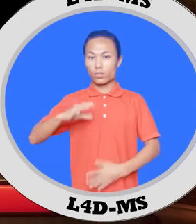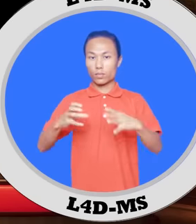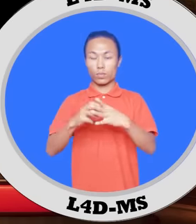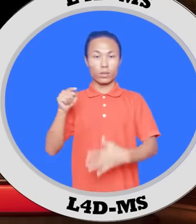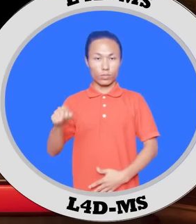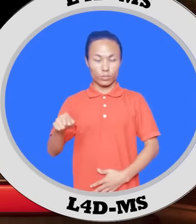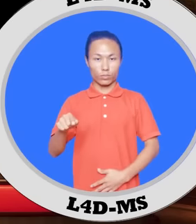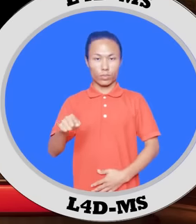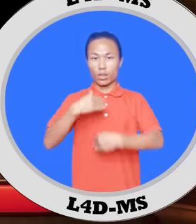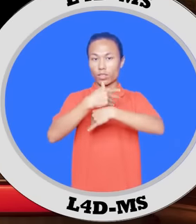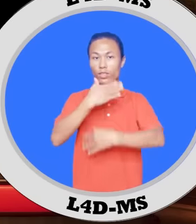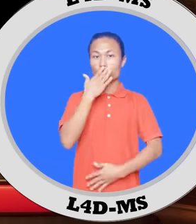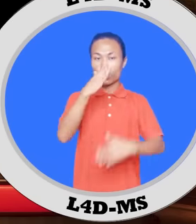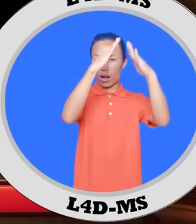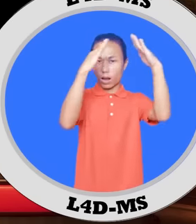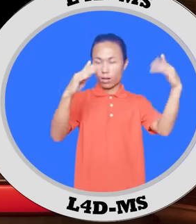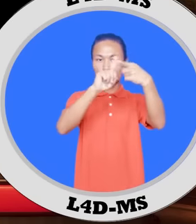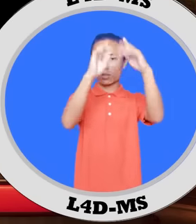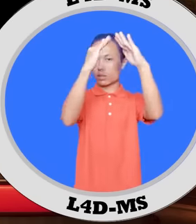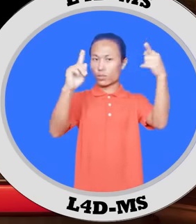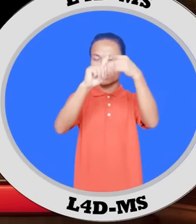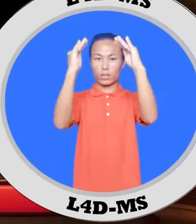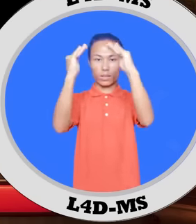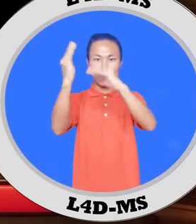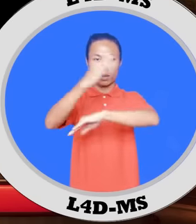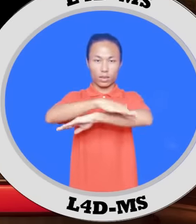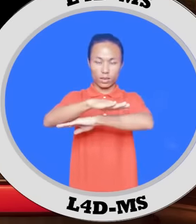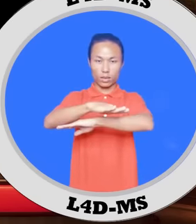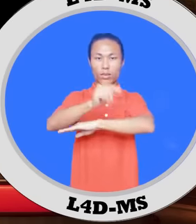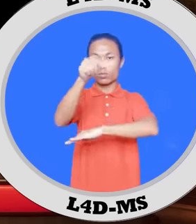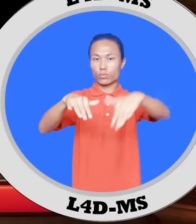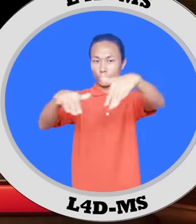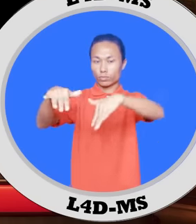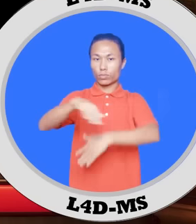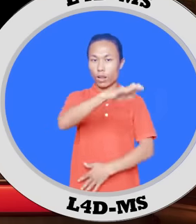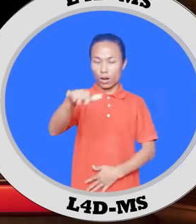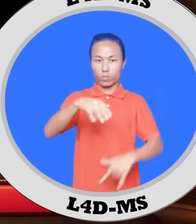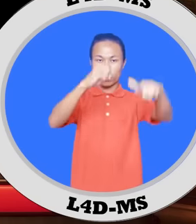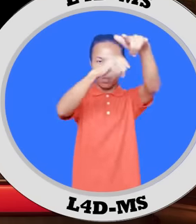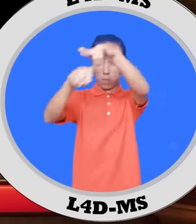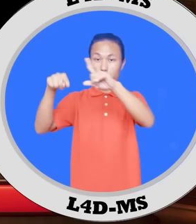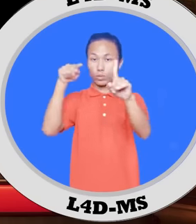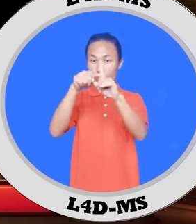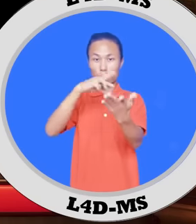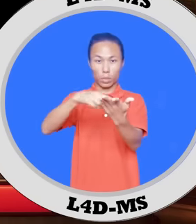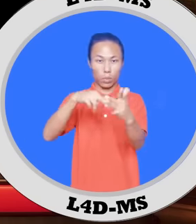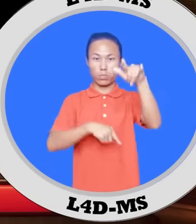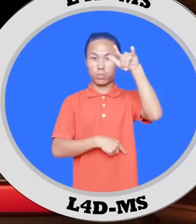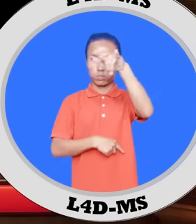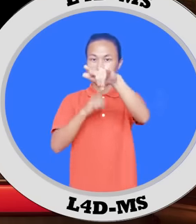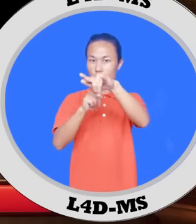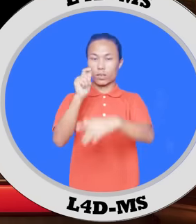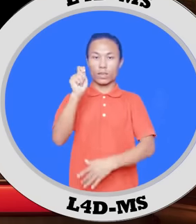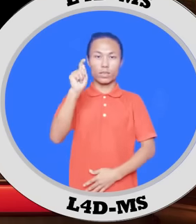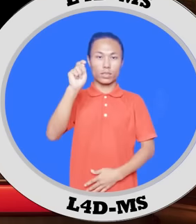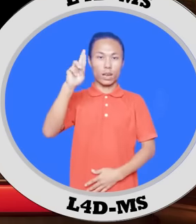စ်အုပ်စုကကလေးငယ်တွေ၊စာတင်ကျောင်းတွေ၊ဆေးရုံစည်းကမ်းတွေနဲ့ရွက်ရွာတွေပေါ်အကြံဖက်တိုက်ခိုက်ရာမှာအကူအထားပြုနေတဲ့ဆယ်စ